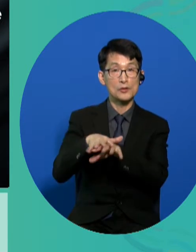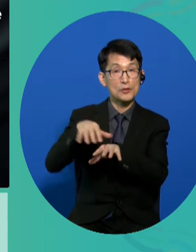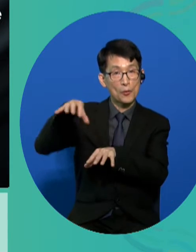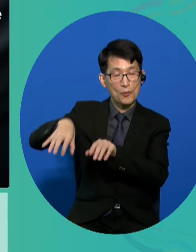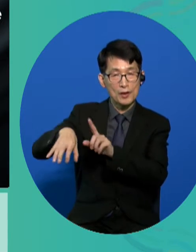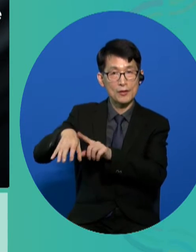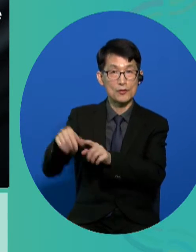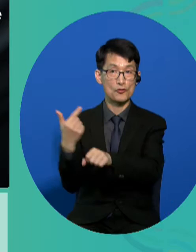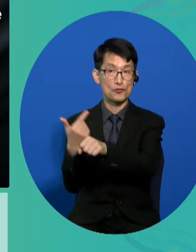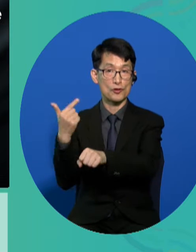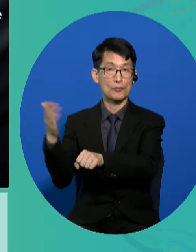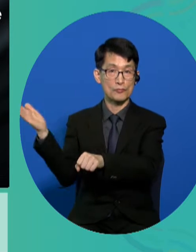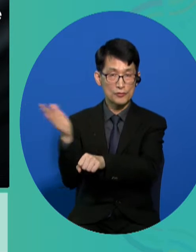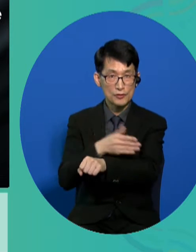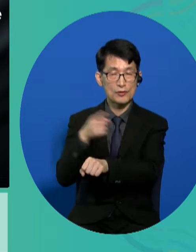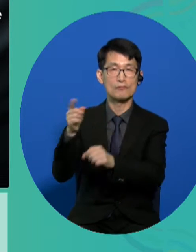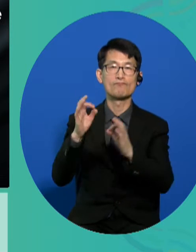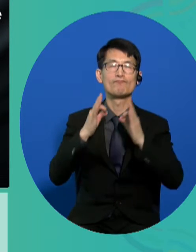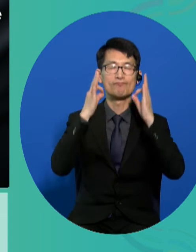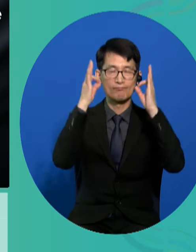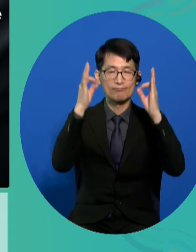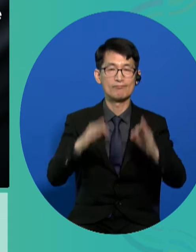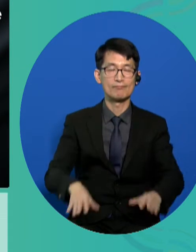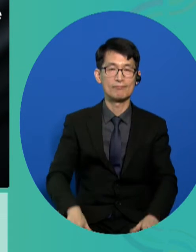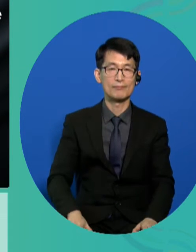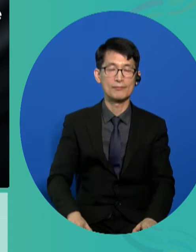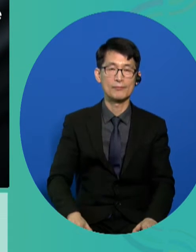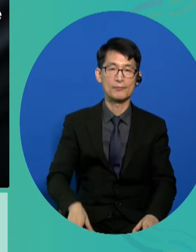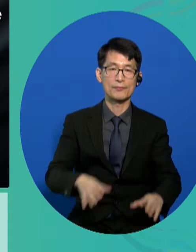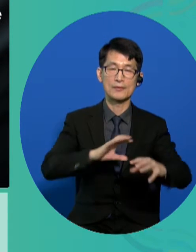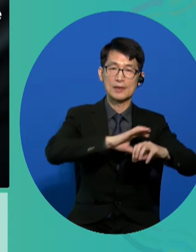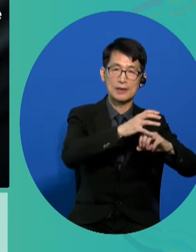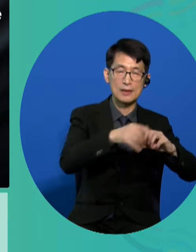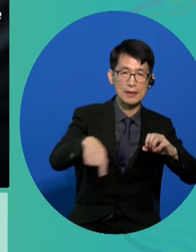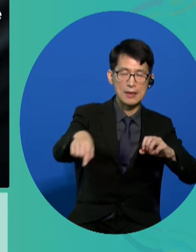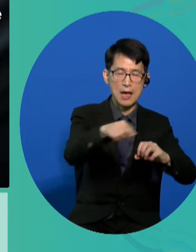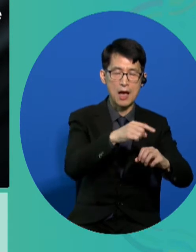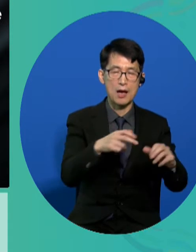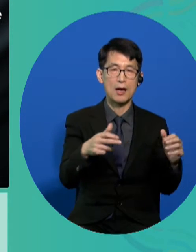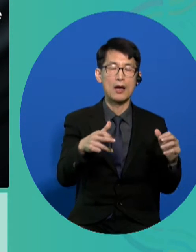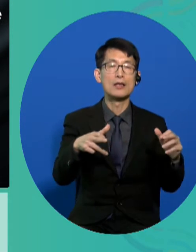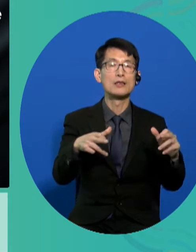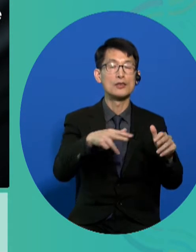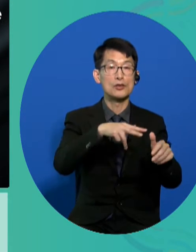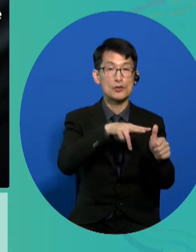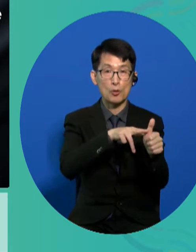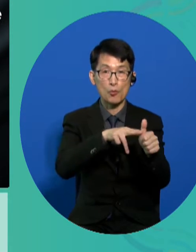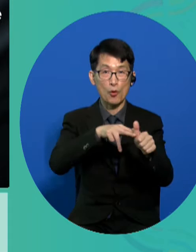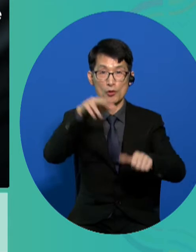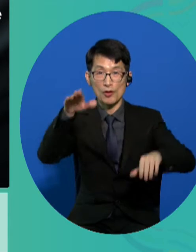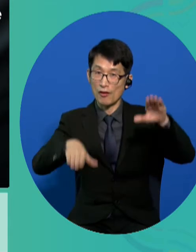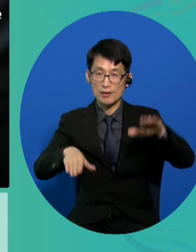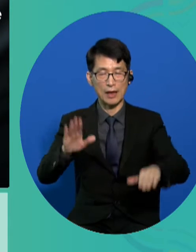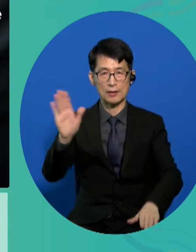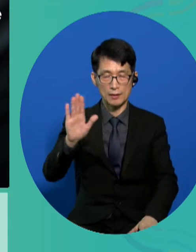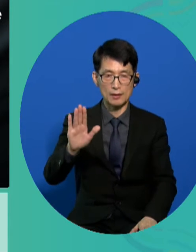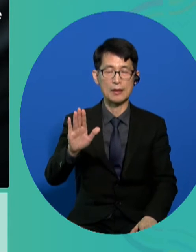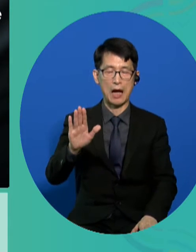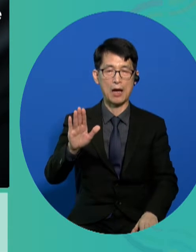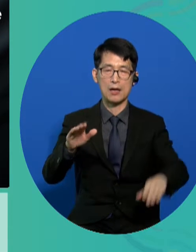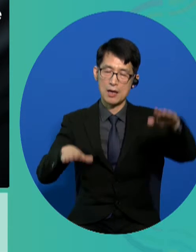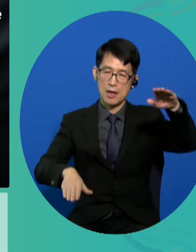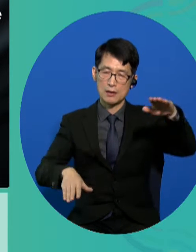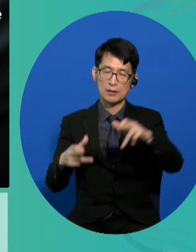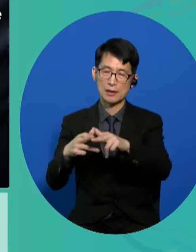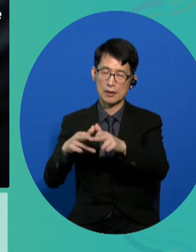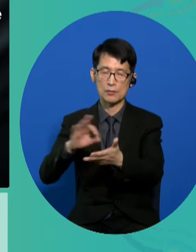글로벌 이니셔티브를 시작했습니다. 오늘날 우리는 전 세계 도시와 협력하여 장애인의 정보 격차를 악화시키기보다는 더 큰 포용을 지원하기